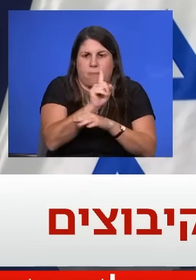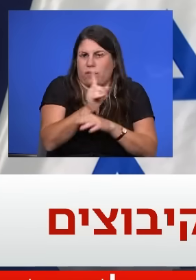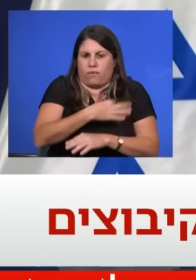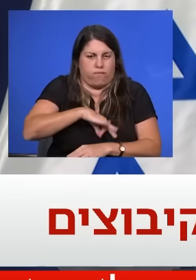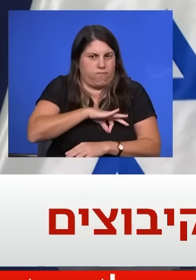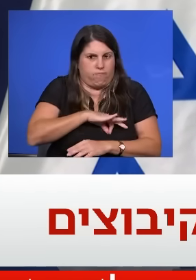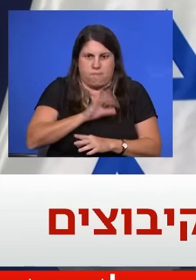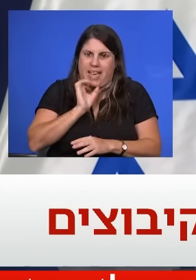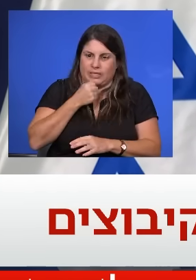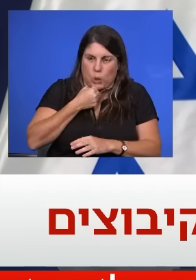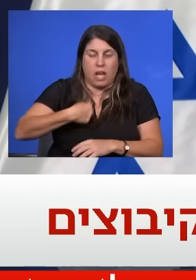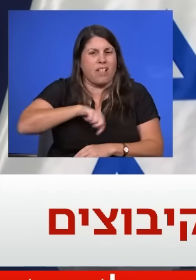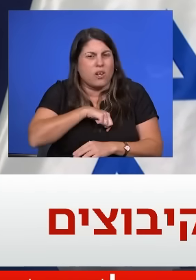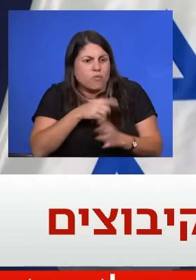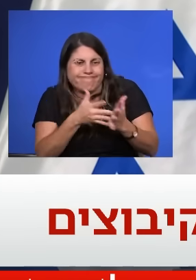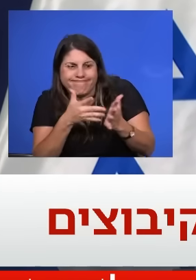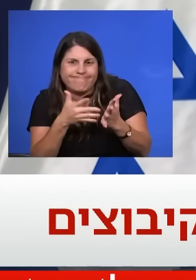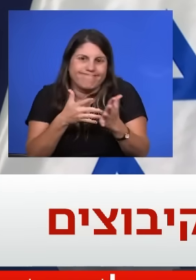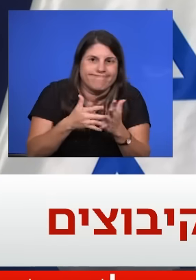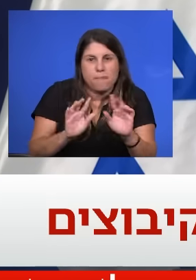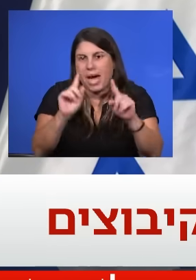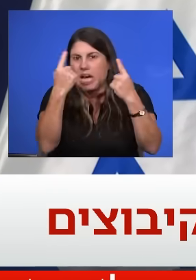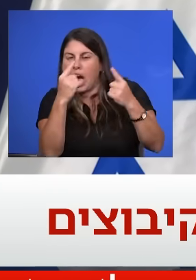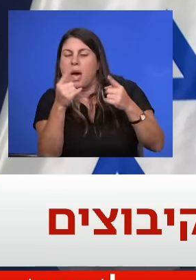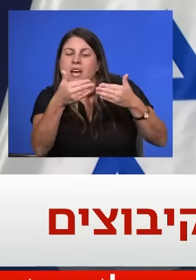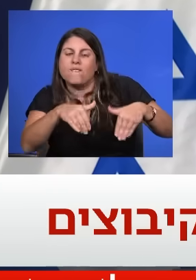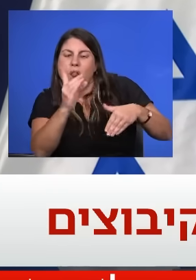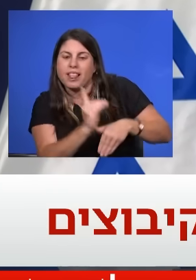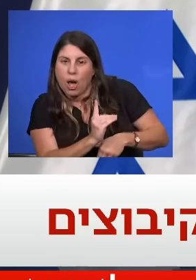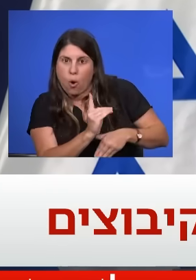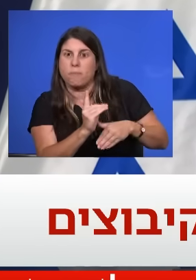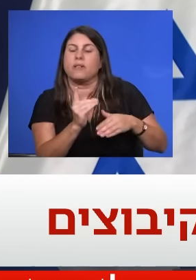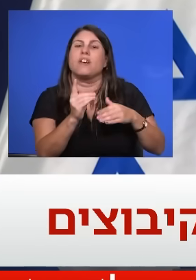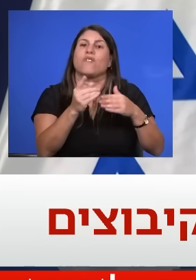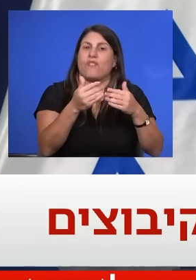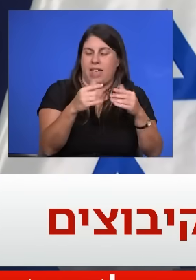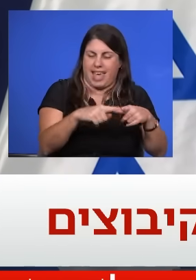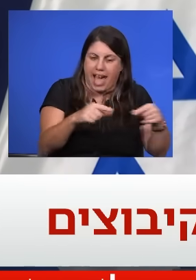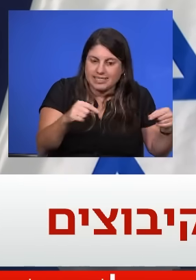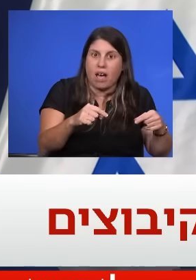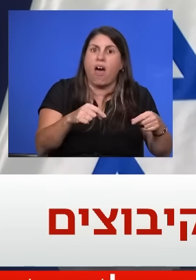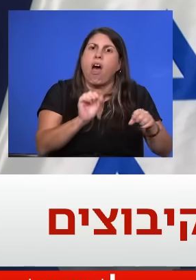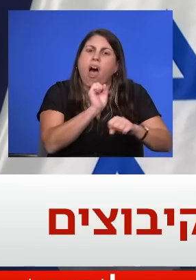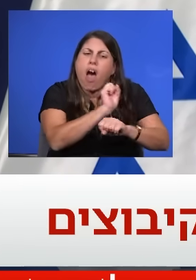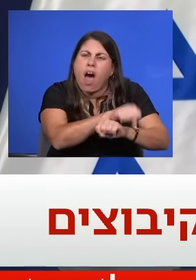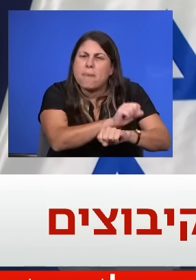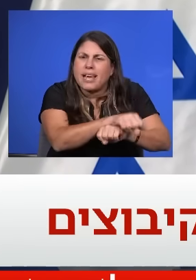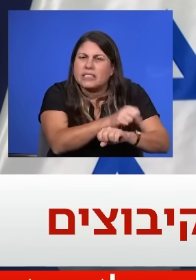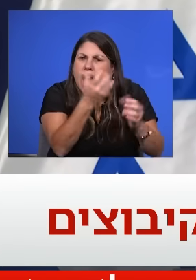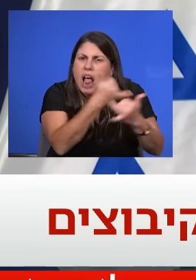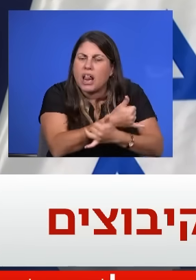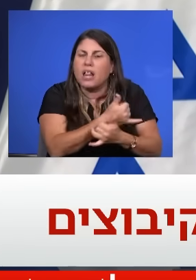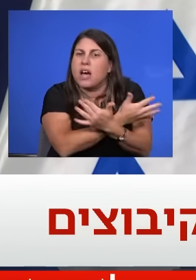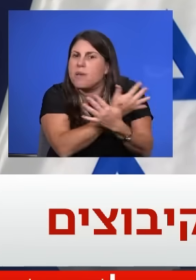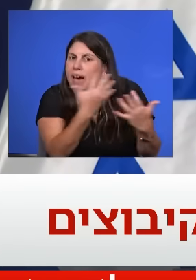קרה בגבול הדרום ובעוטף עזה. המחדל הזה ייבדק עד תום. כולם יצטרכו לתת